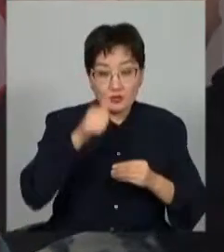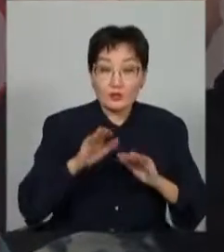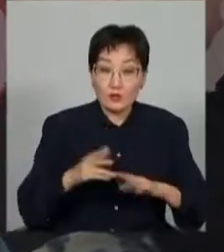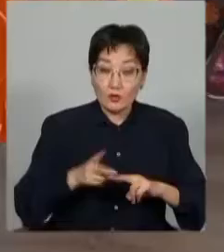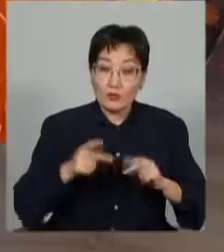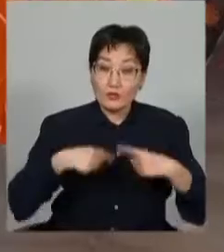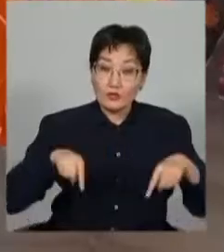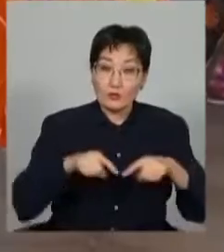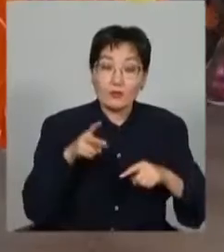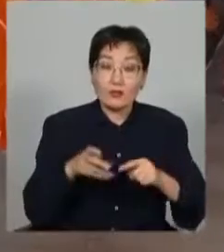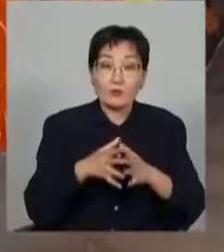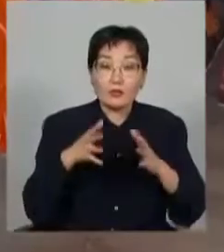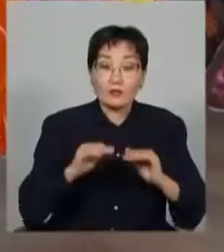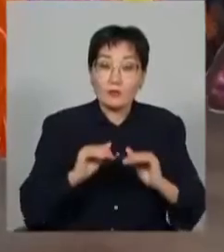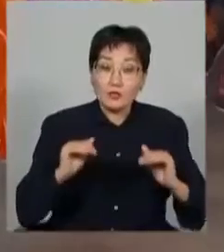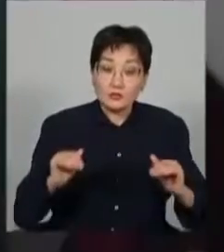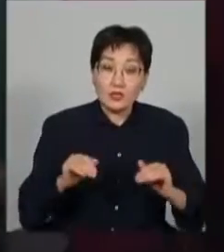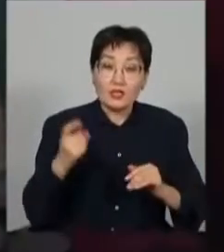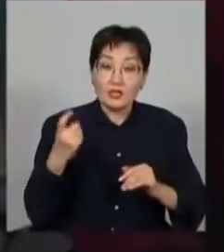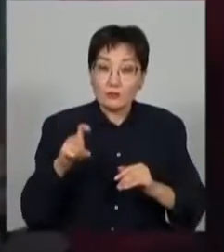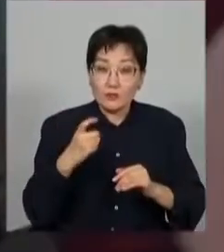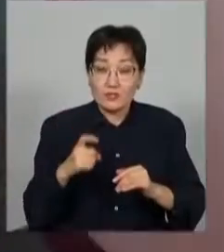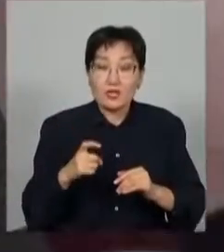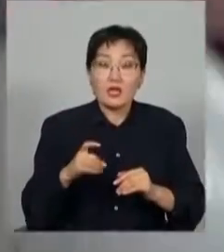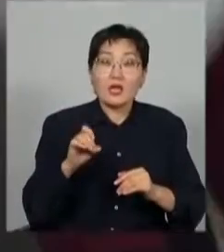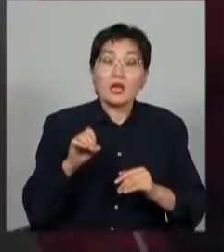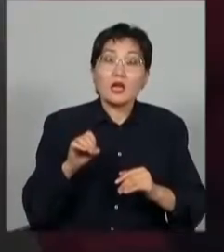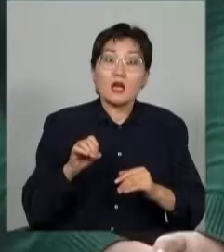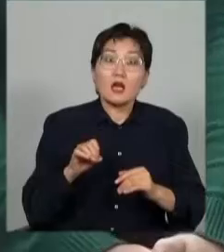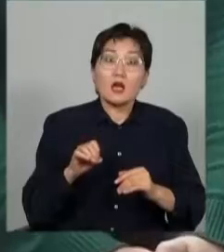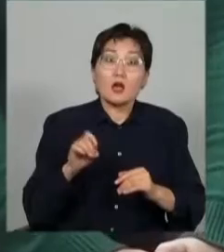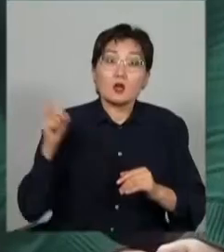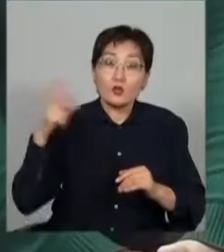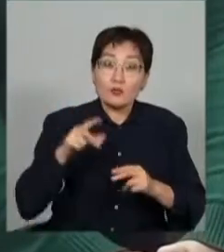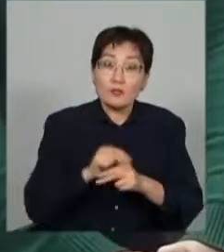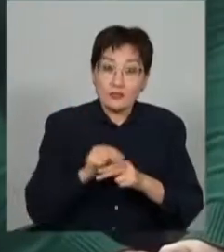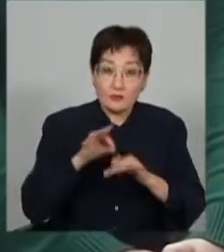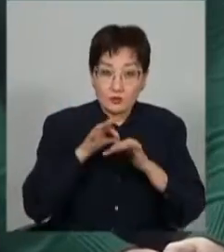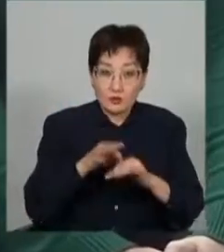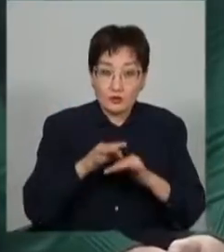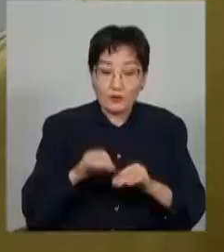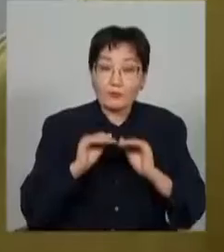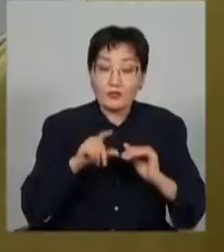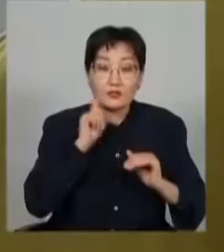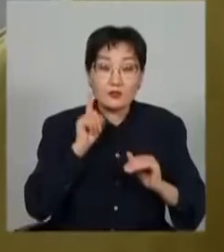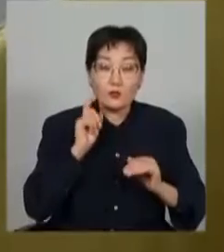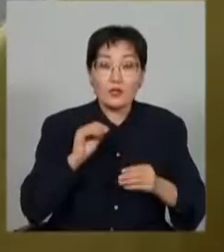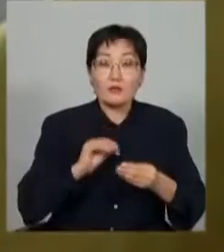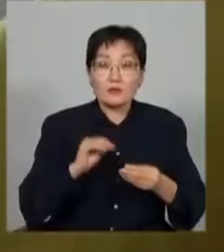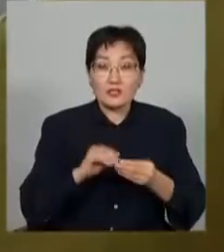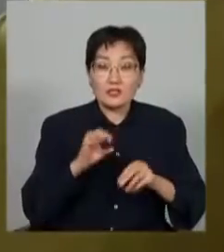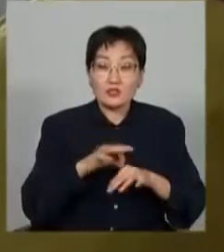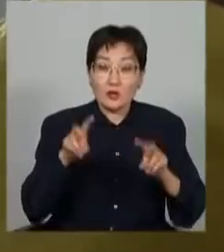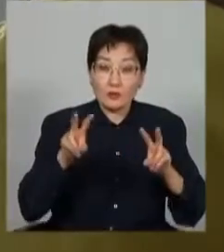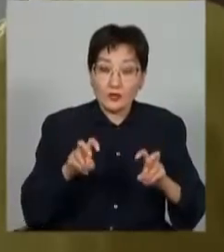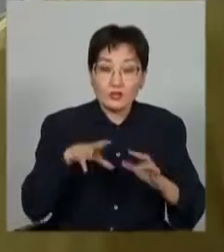осы мекемеде 2000-нан астам жеткіншек химия мен сәулелі терапиядан өтеді. Сондай-ақ бүлдіршіндер мен жеткіншектерге жиі қойылатын